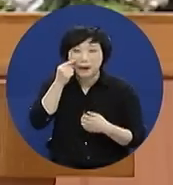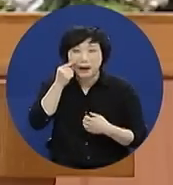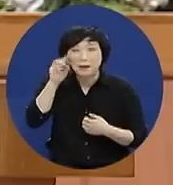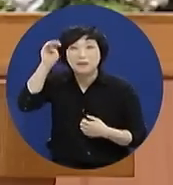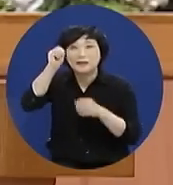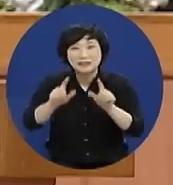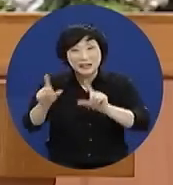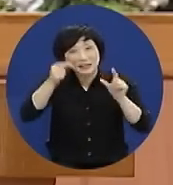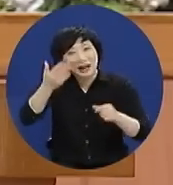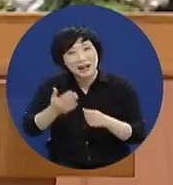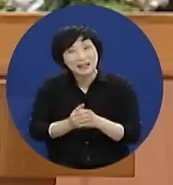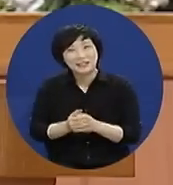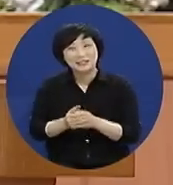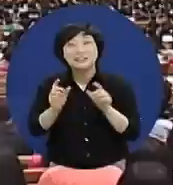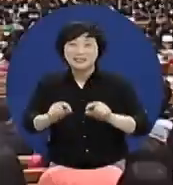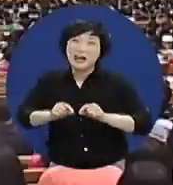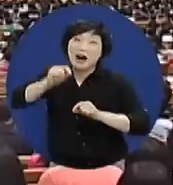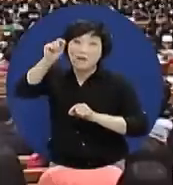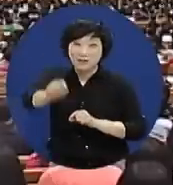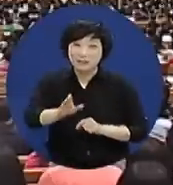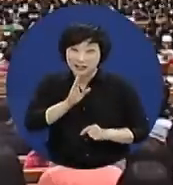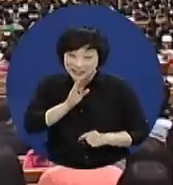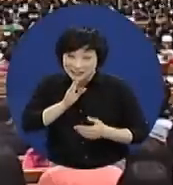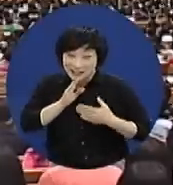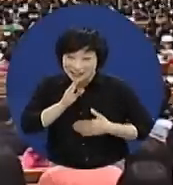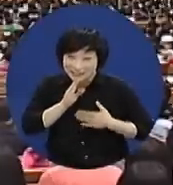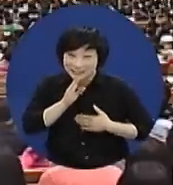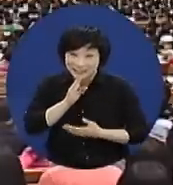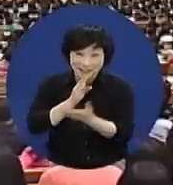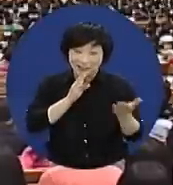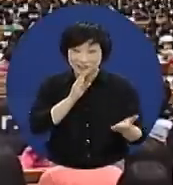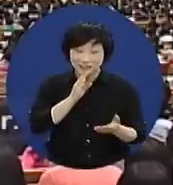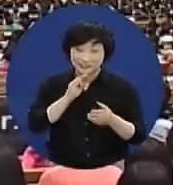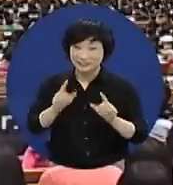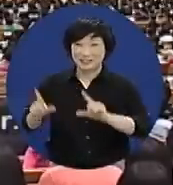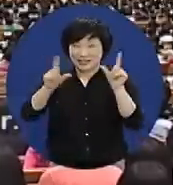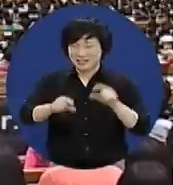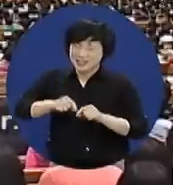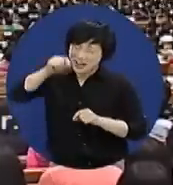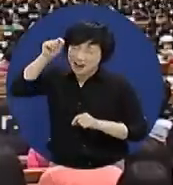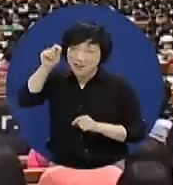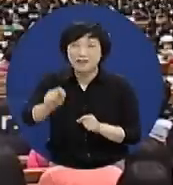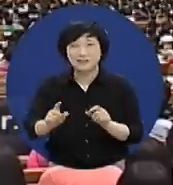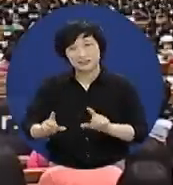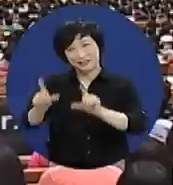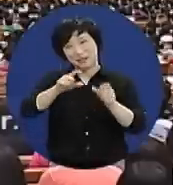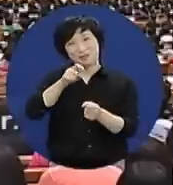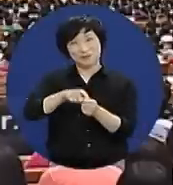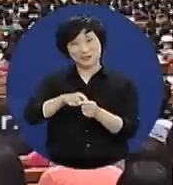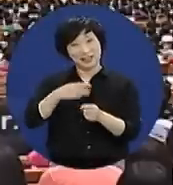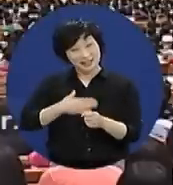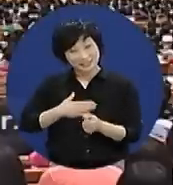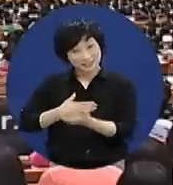ですか永に生きるため